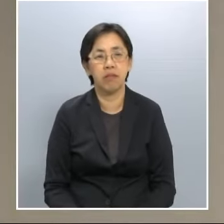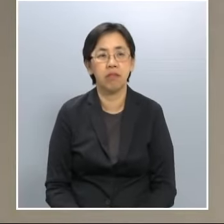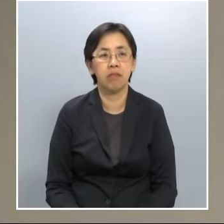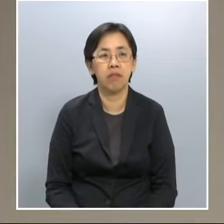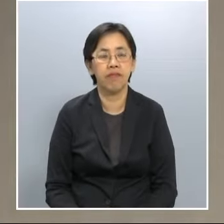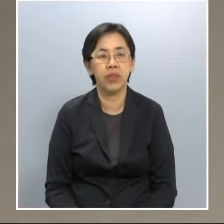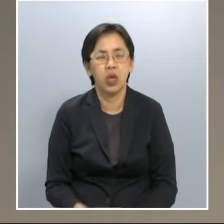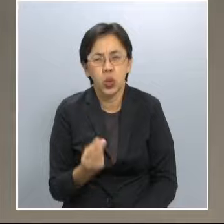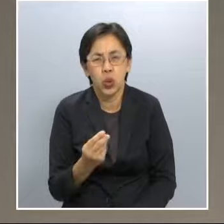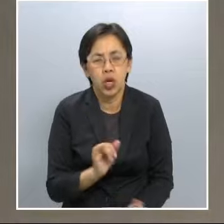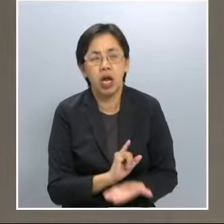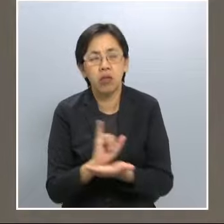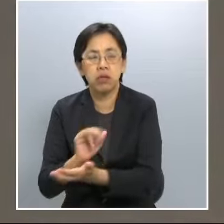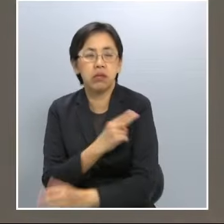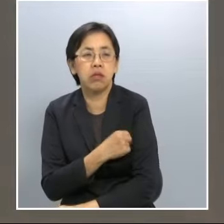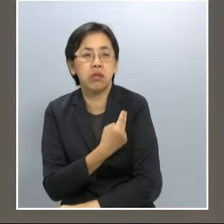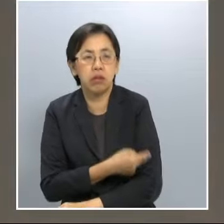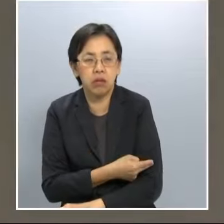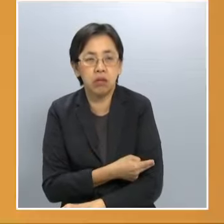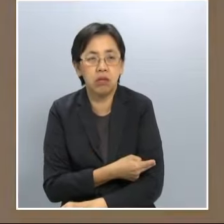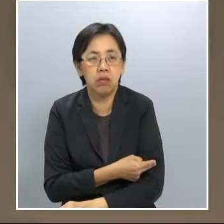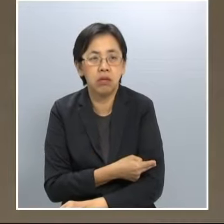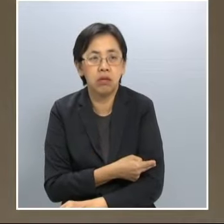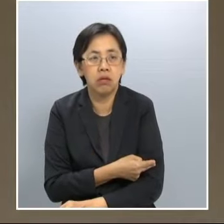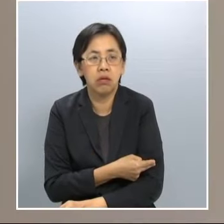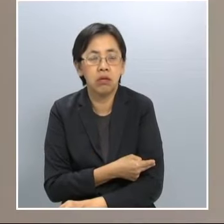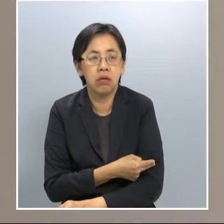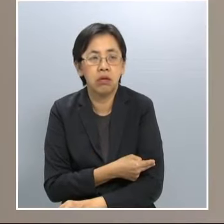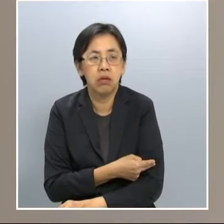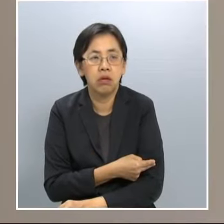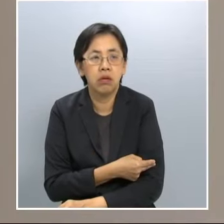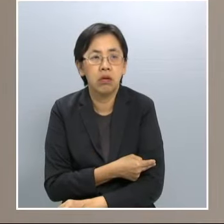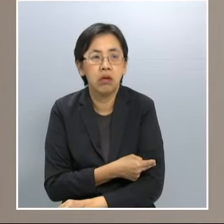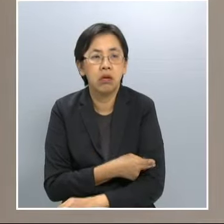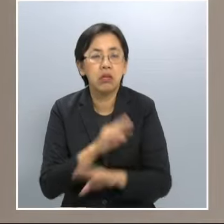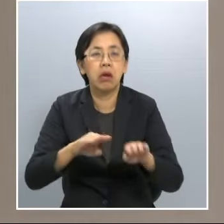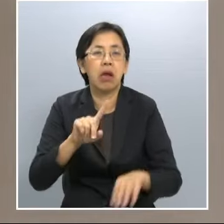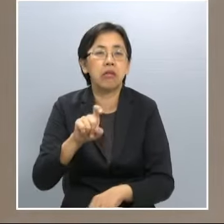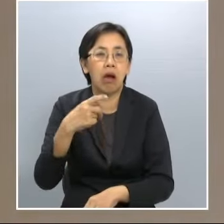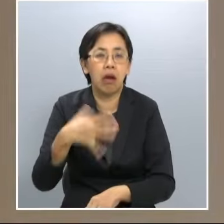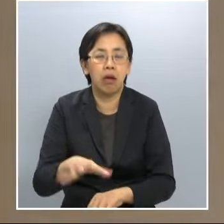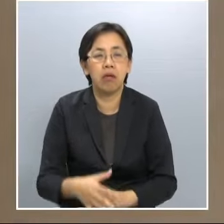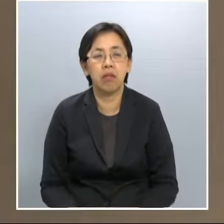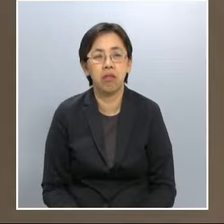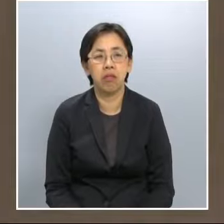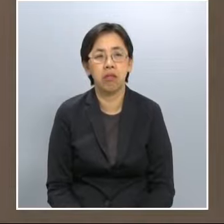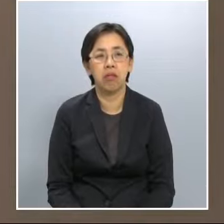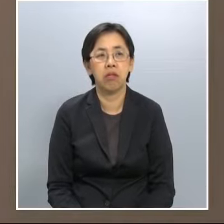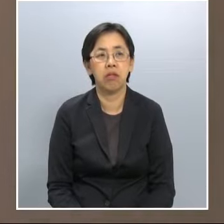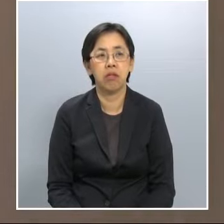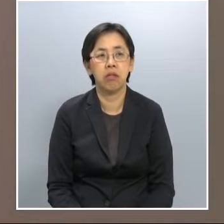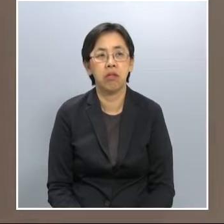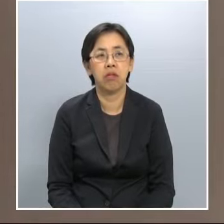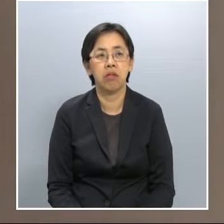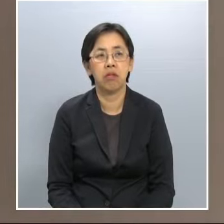ารีบนำส่งโรงพยาบาลแต่เด็กเสียชีวิตในที่สุด ไอ้ยาแม่